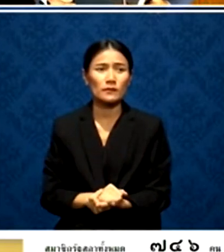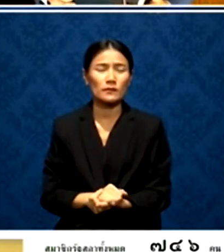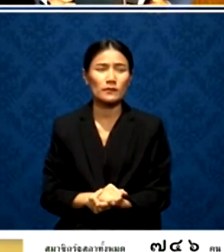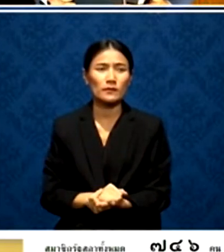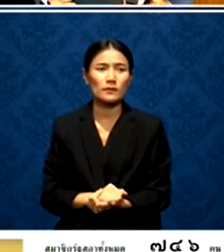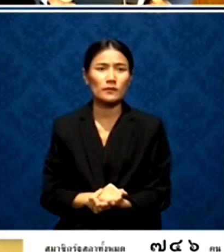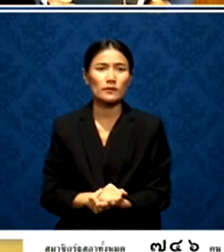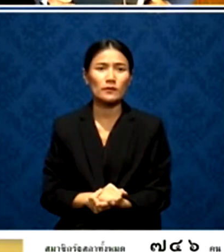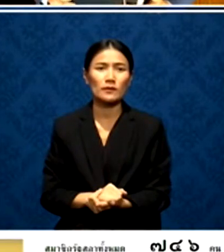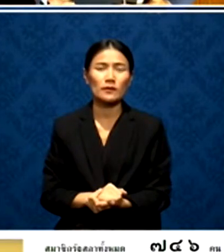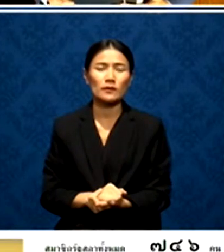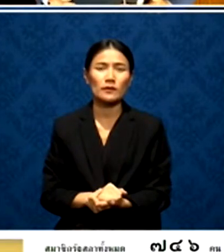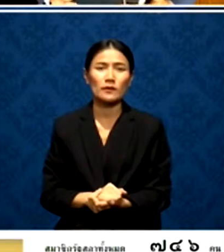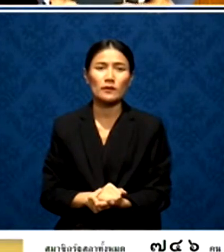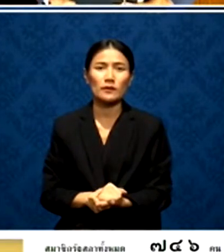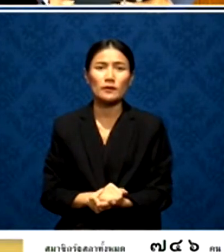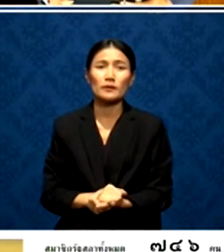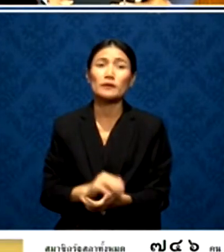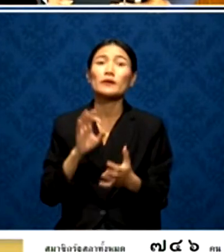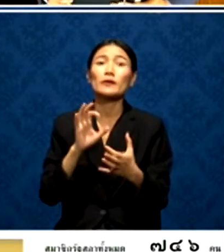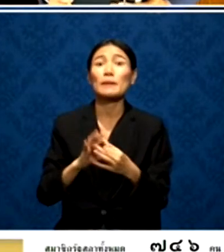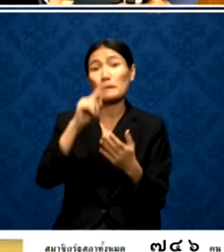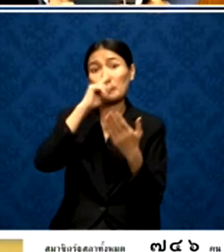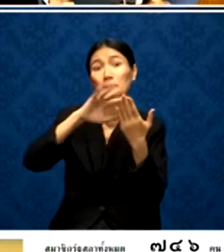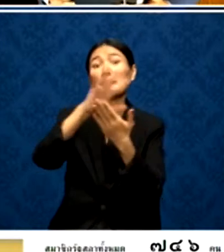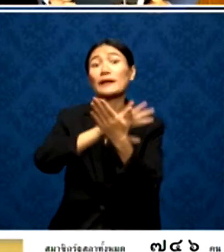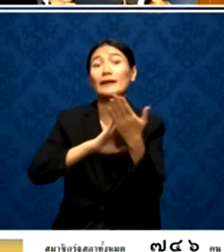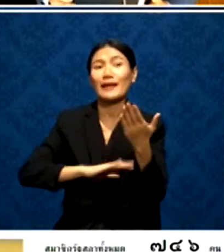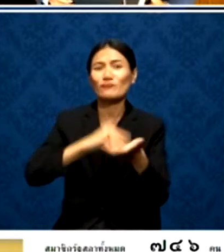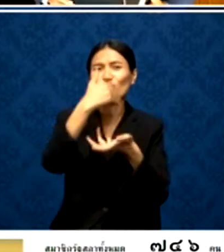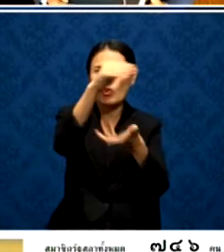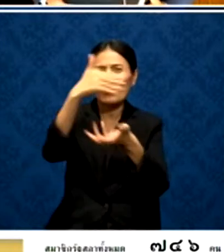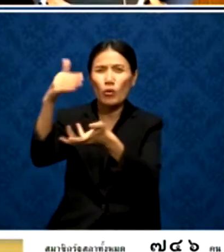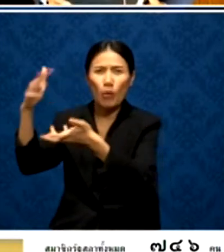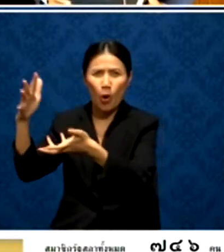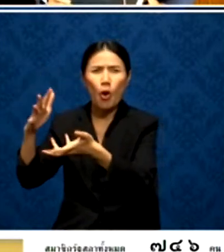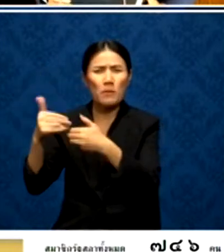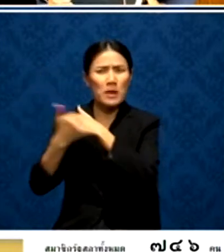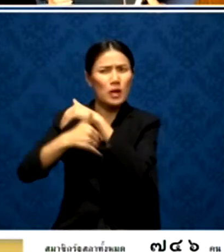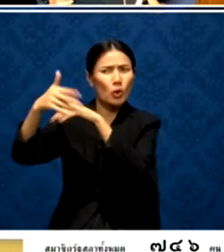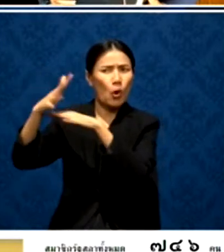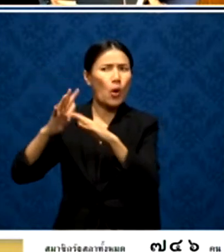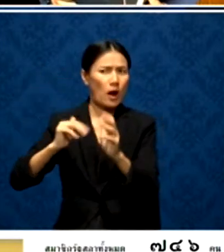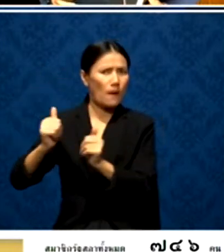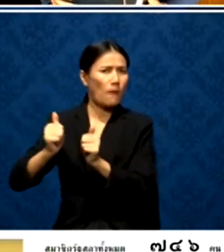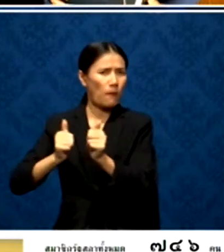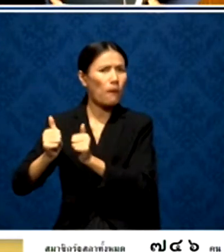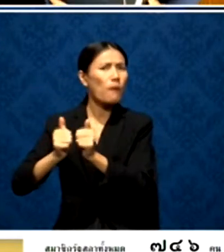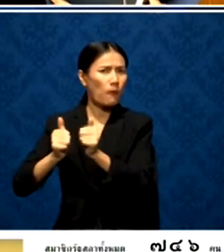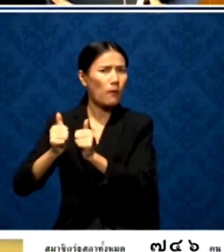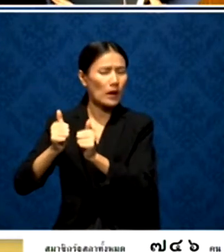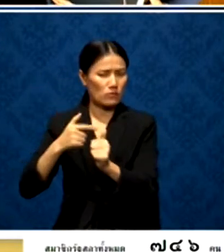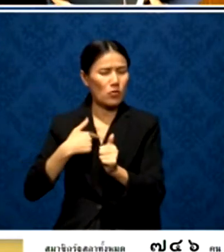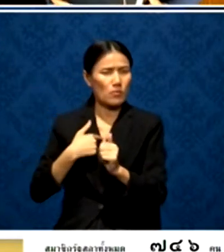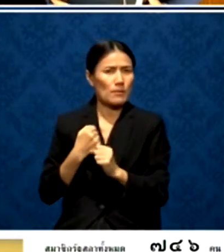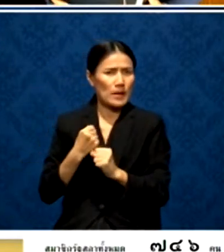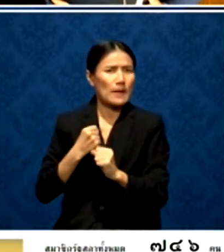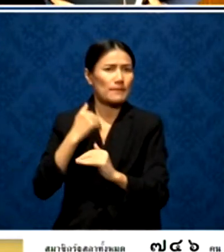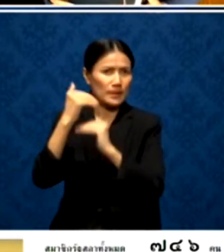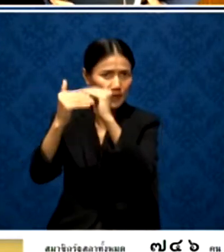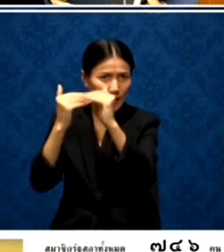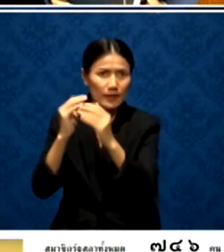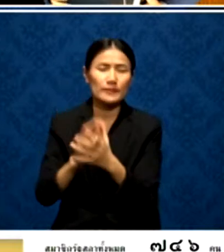และยกระดับศักยภาพการแข่งขันของประเทศรวมไปถึงการพัฒนาต่อยอดของเขตเศรษฐกิจพิ